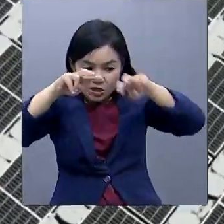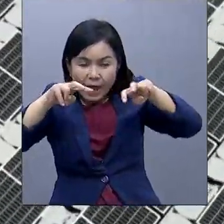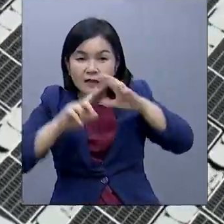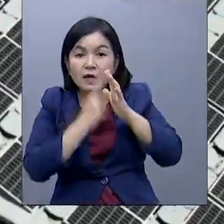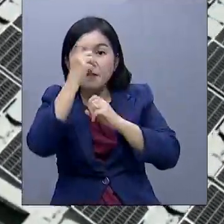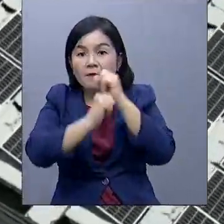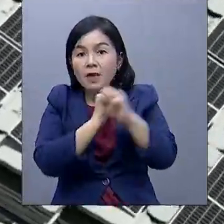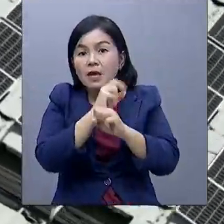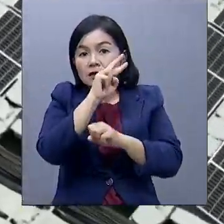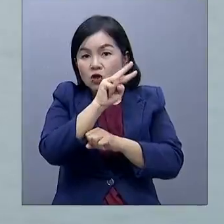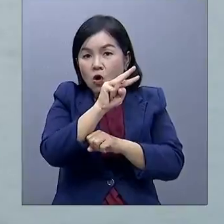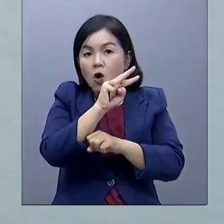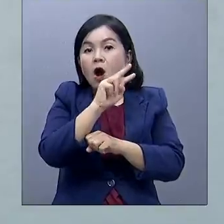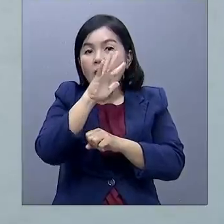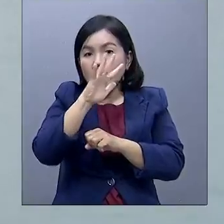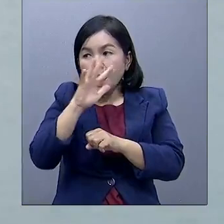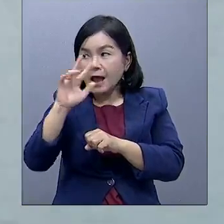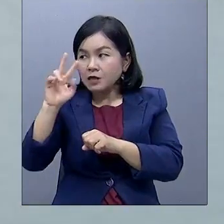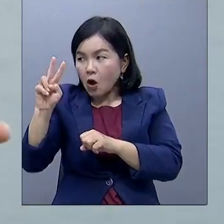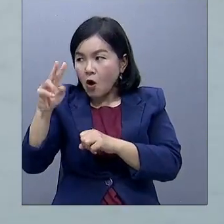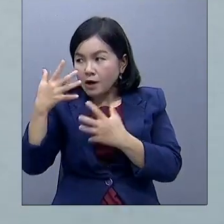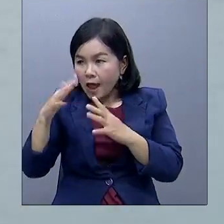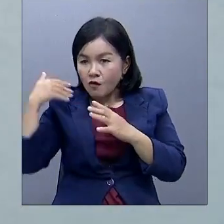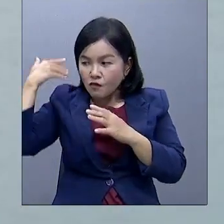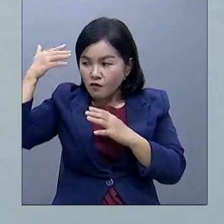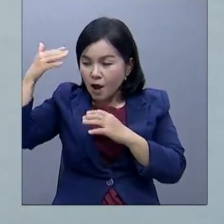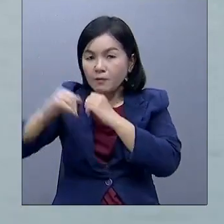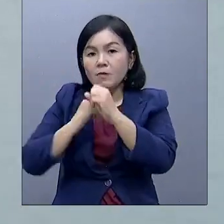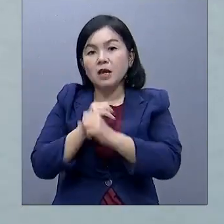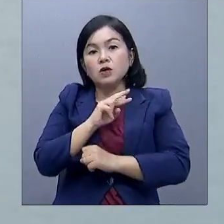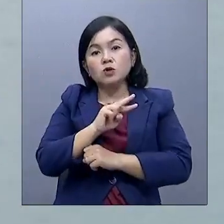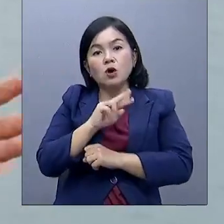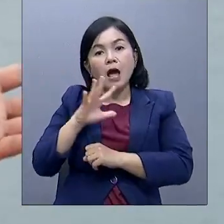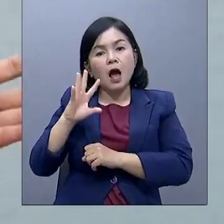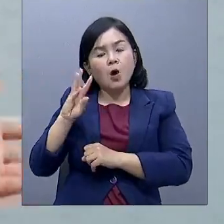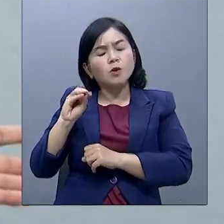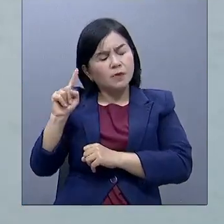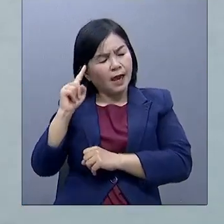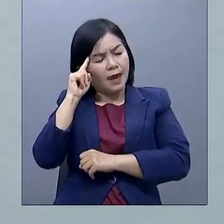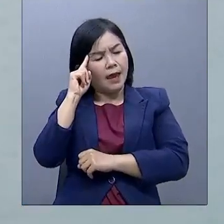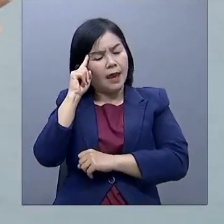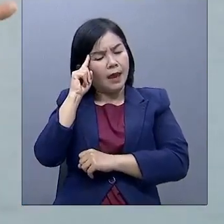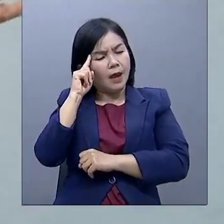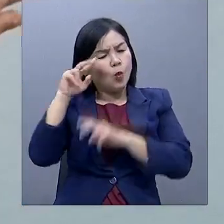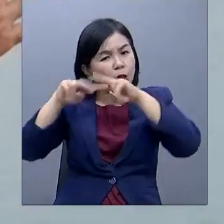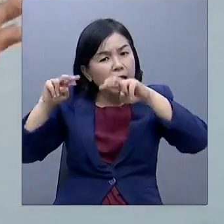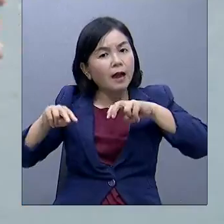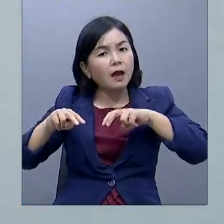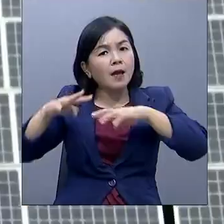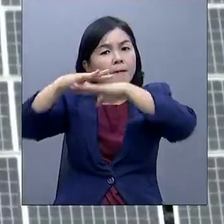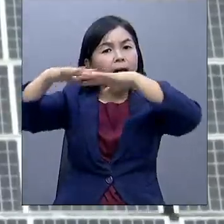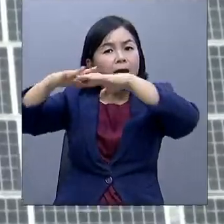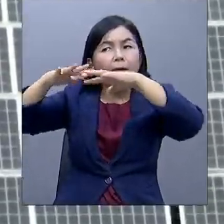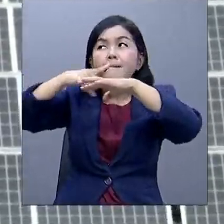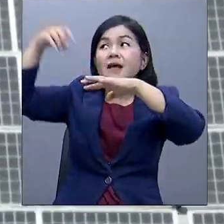52นะครับพอมาปี61เนี่ยทีมนักวิจัยก็มีตั้งสมมติฐานว่าถ้าเราเอาโซลาร์เซลล์แผงโซล